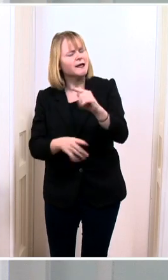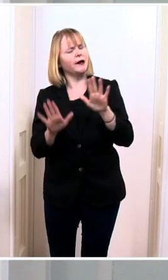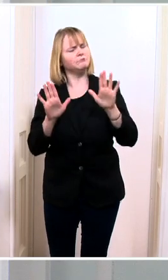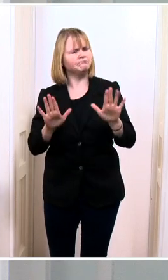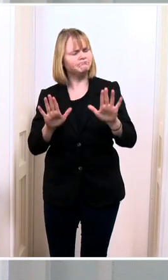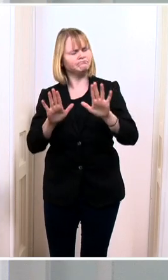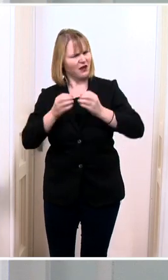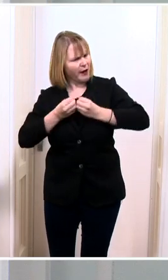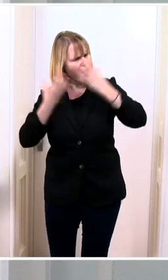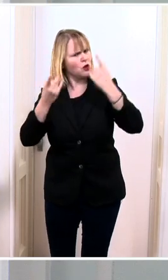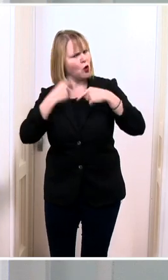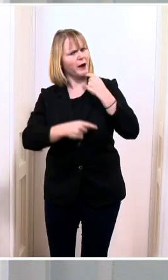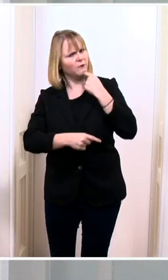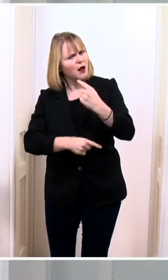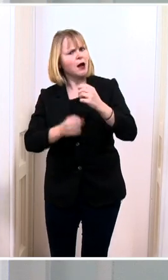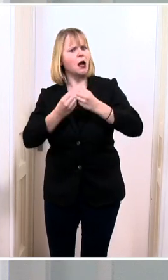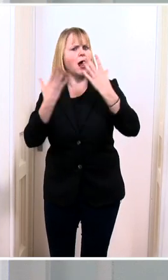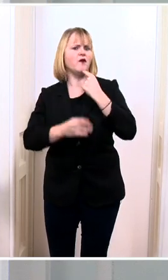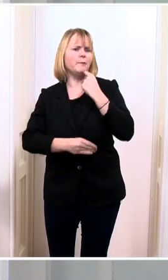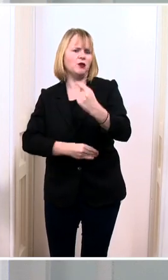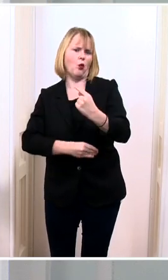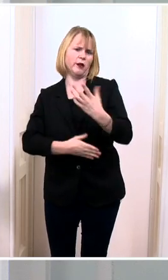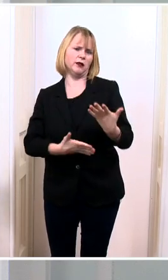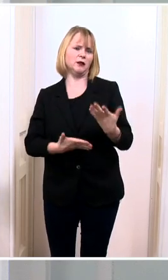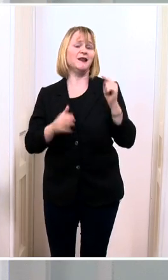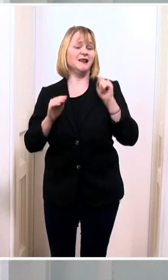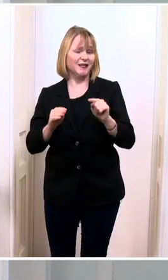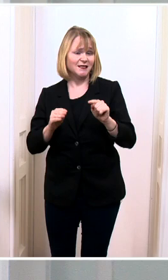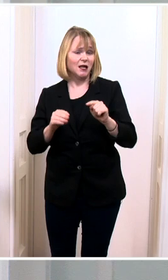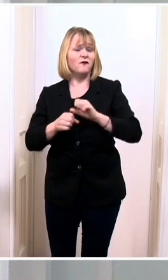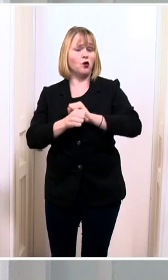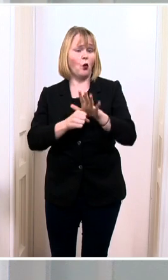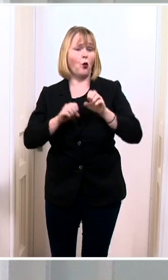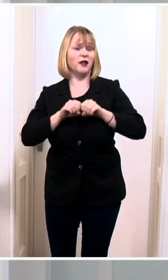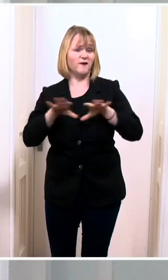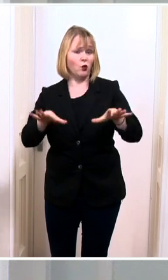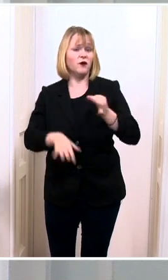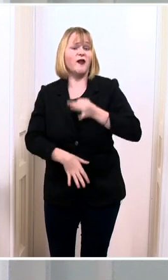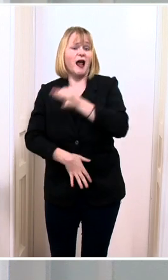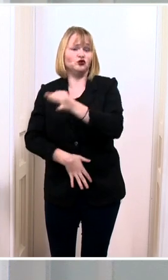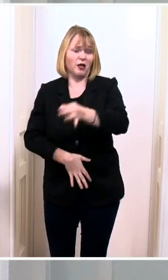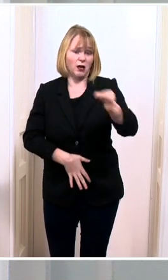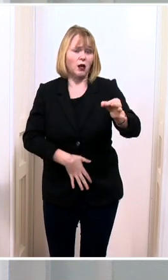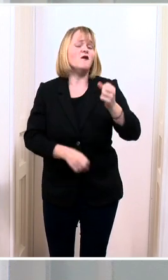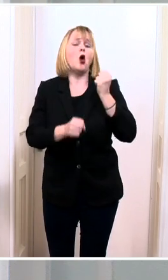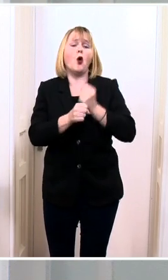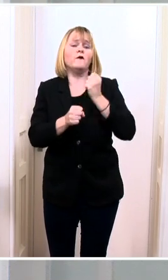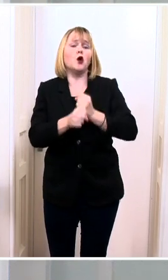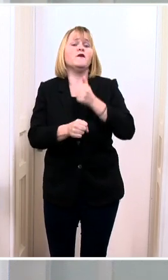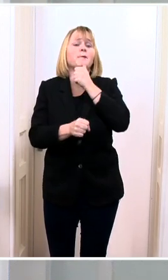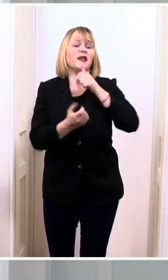auf folgenden Punkt hinweisen. Die Ansteckungen mit dem Coronavirus passieren insbesondere im privaten